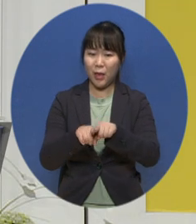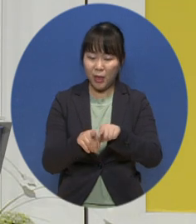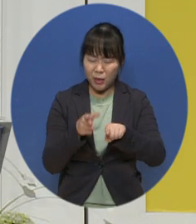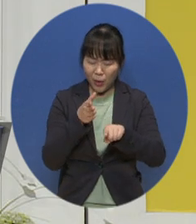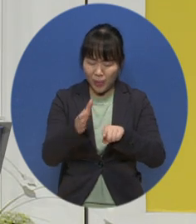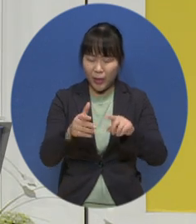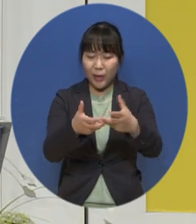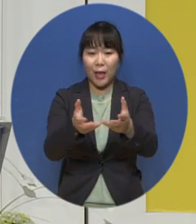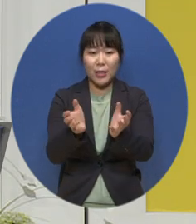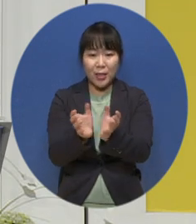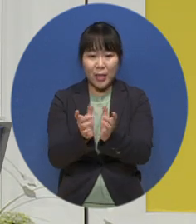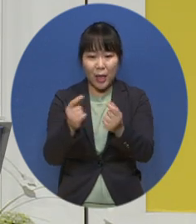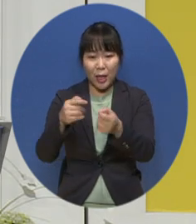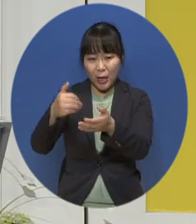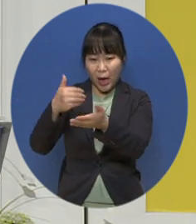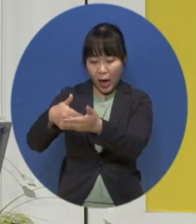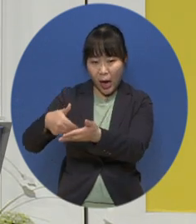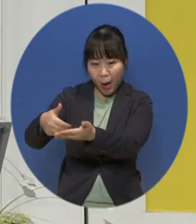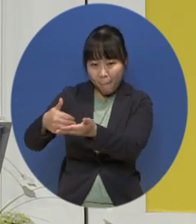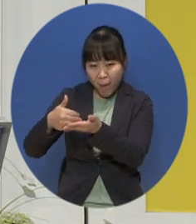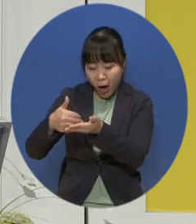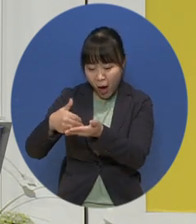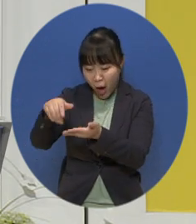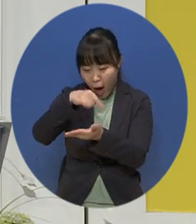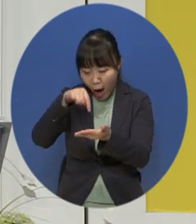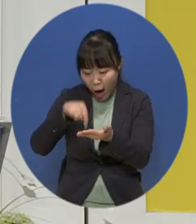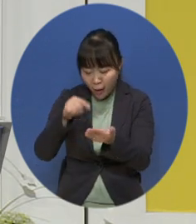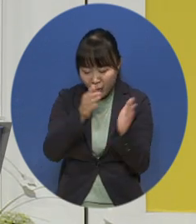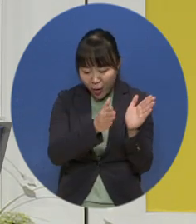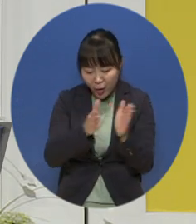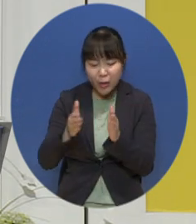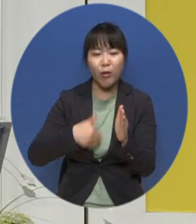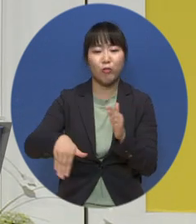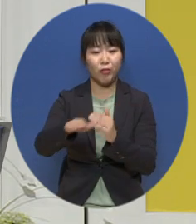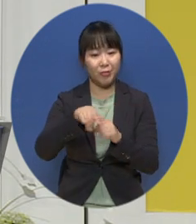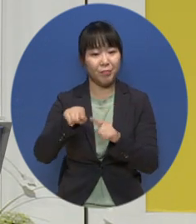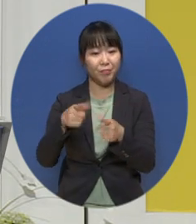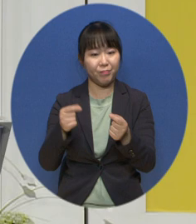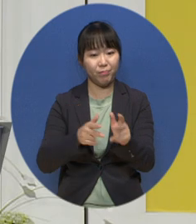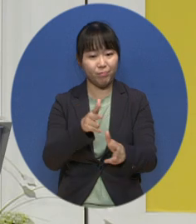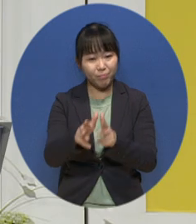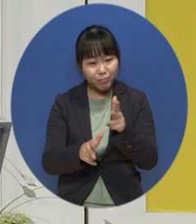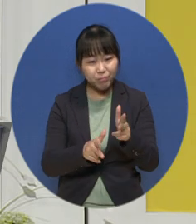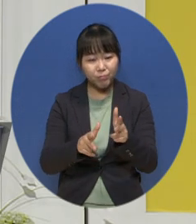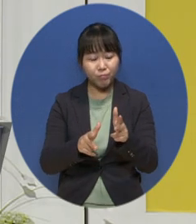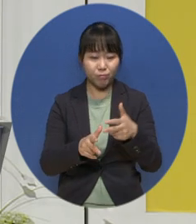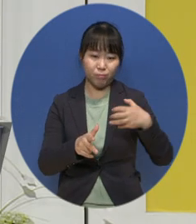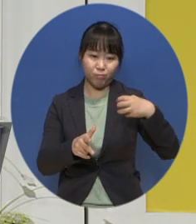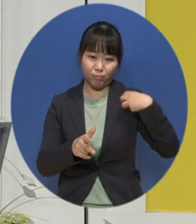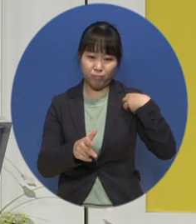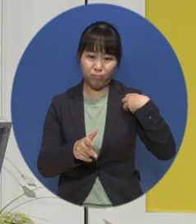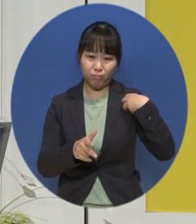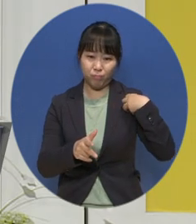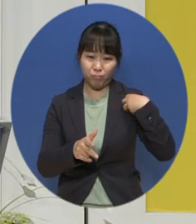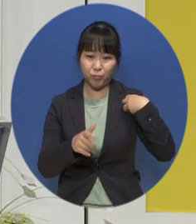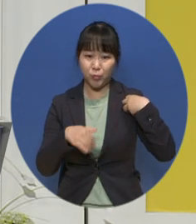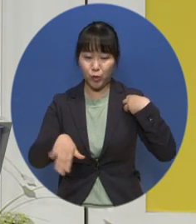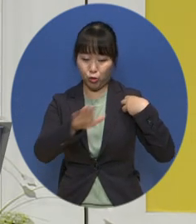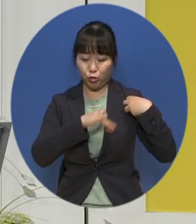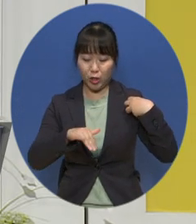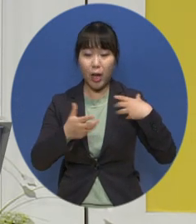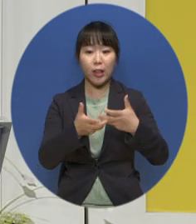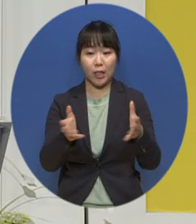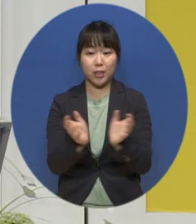전문가 단체 서 일어나 늘 내 쓸게 여 이 중에서 정리를 해서 우리가 이런 사업은 아 주체는 누이 어